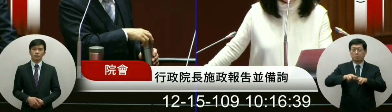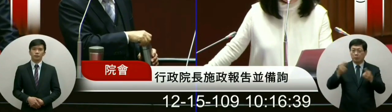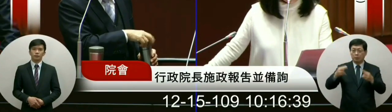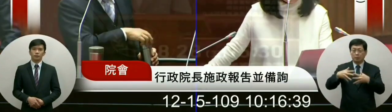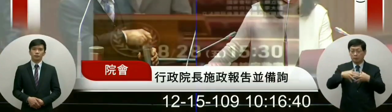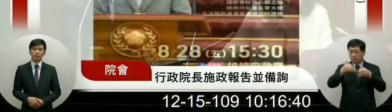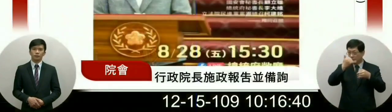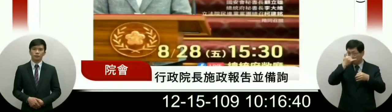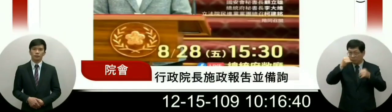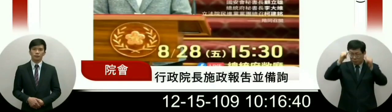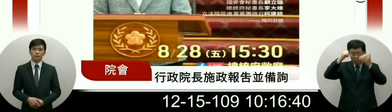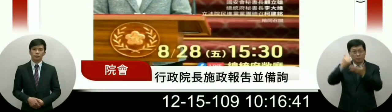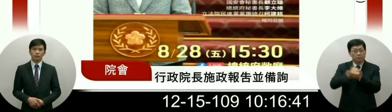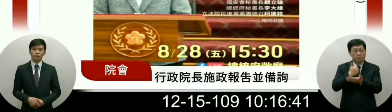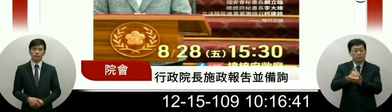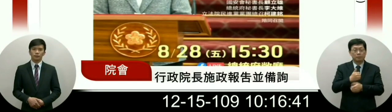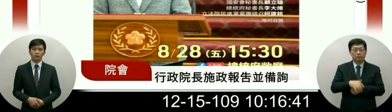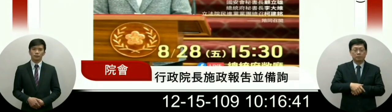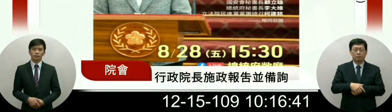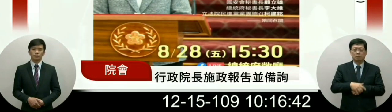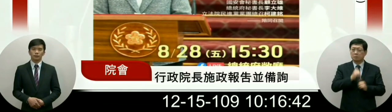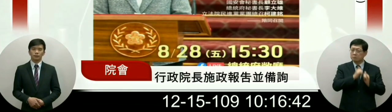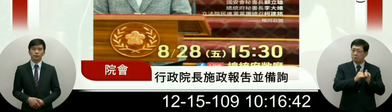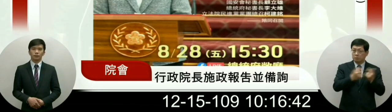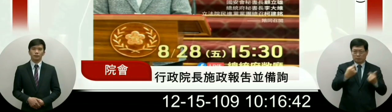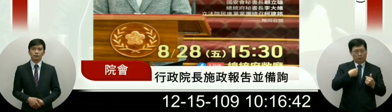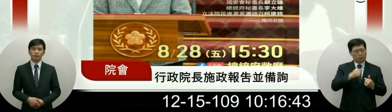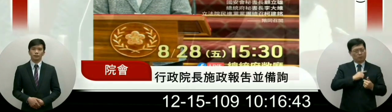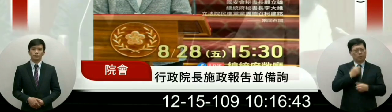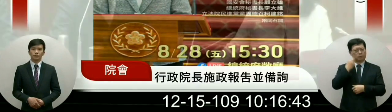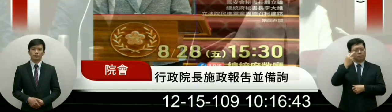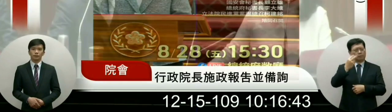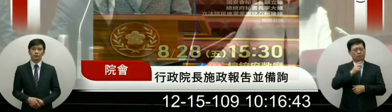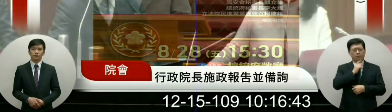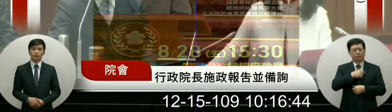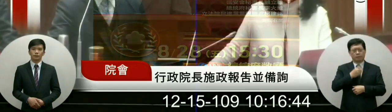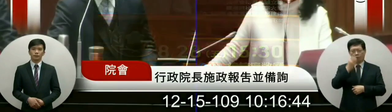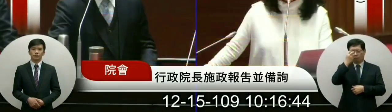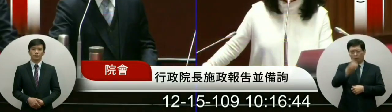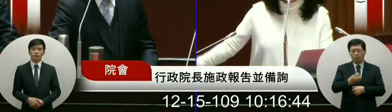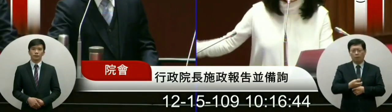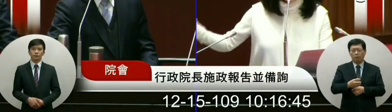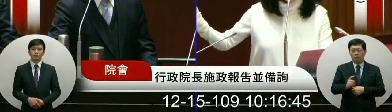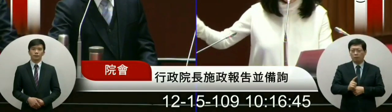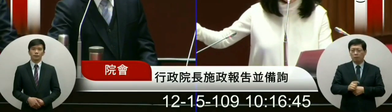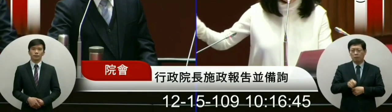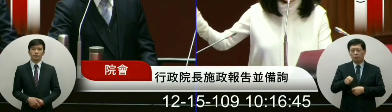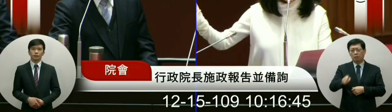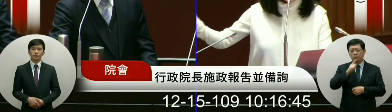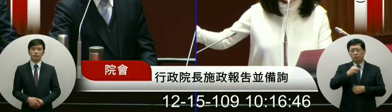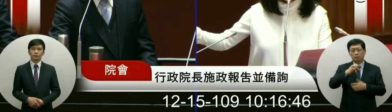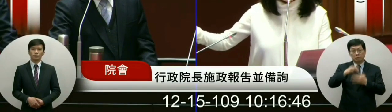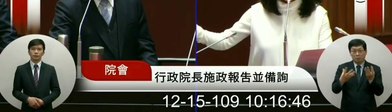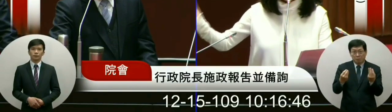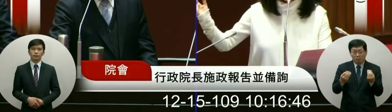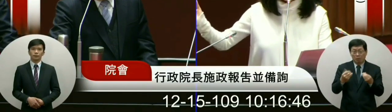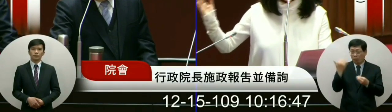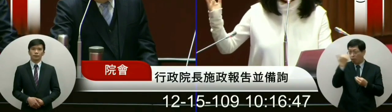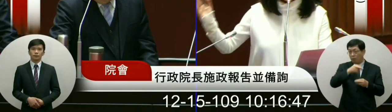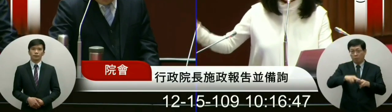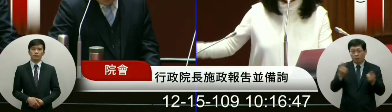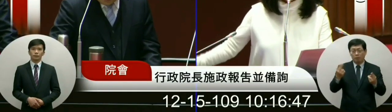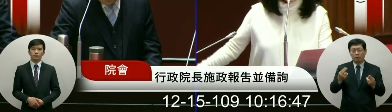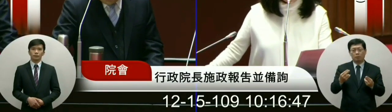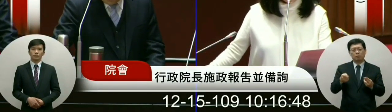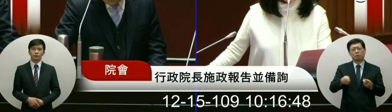放美猪美牛，让大家包括我感到非常的惊讶。这种无条件的开放